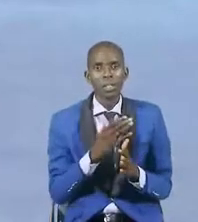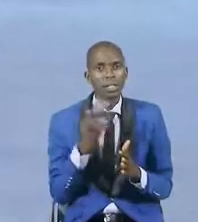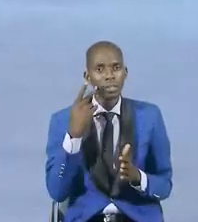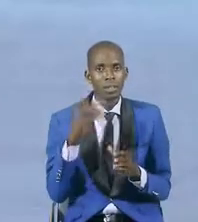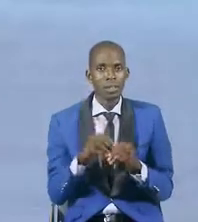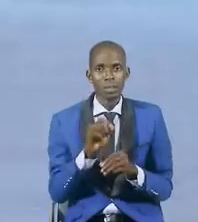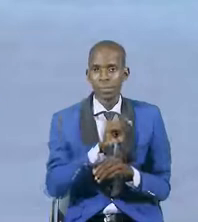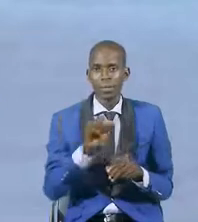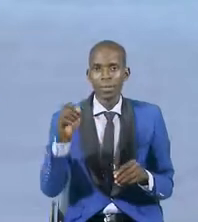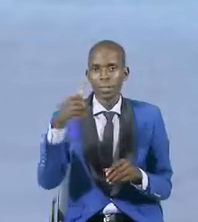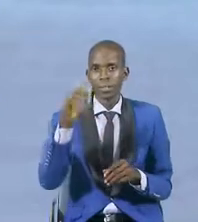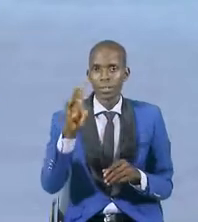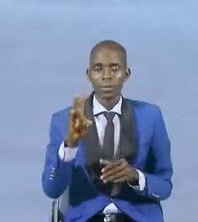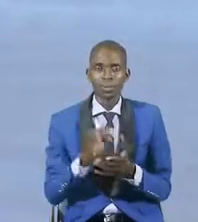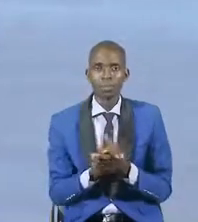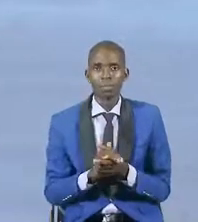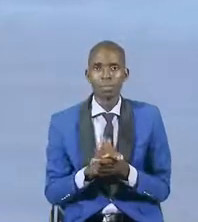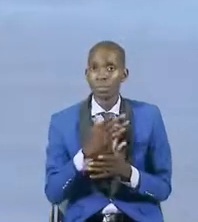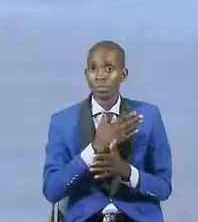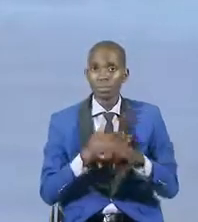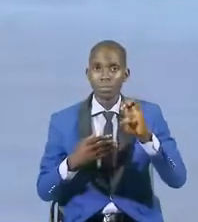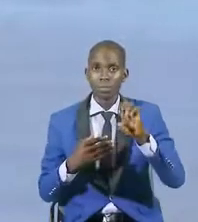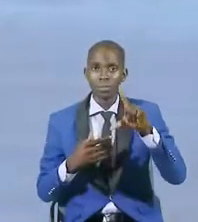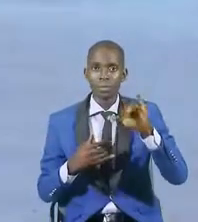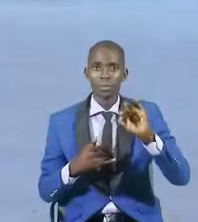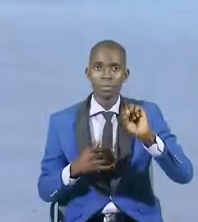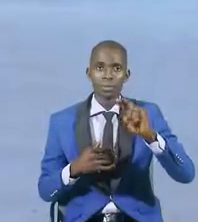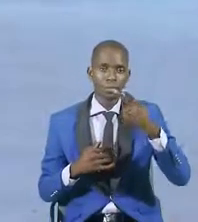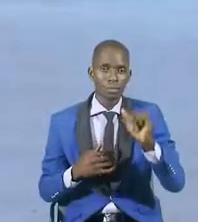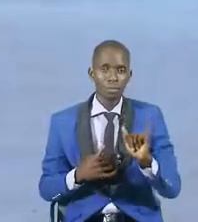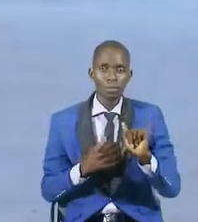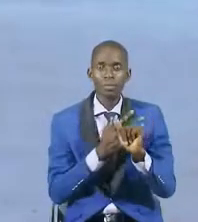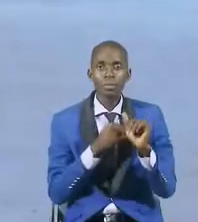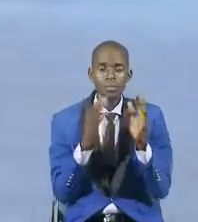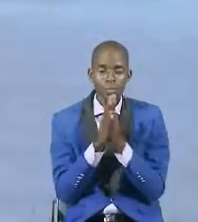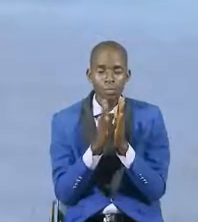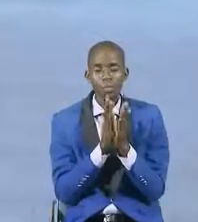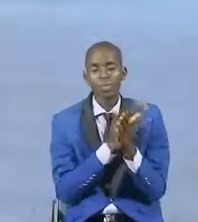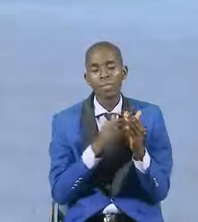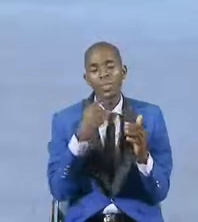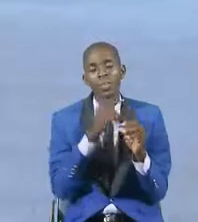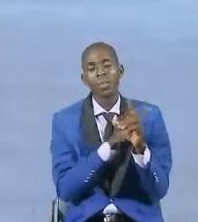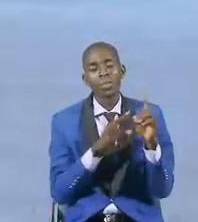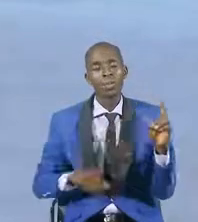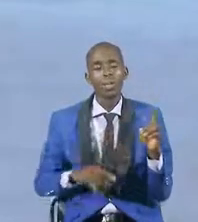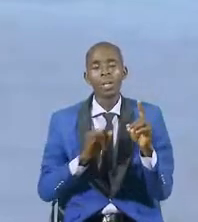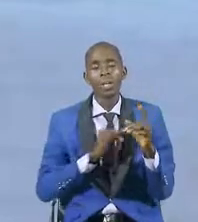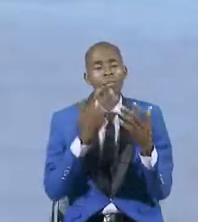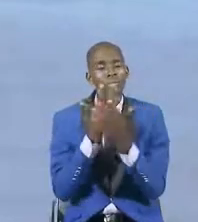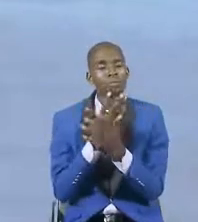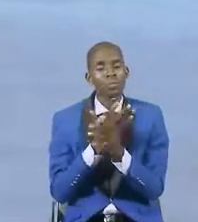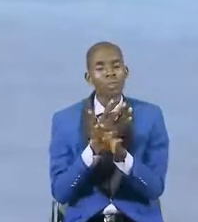il voyait ce que son serviteur ne voyait pas. Et verset 17, Élisée pria et